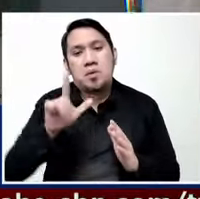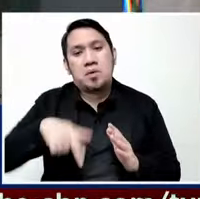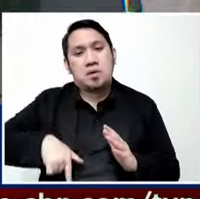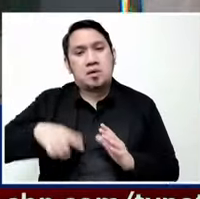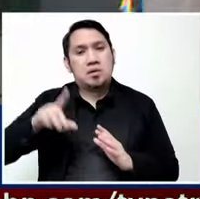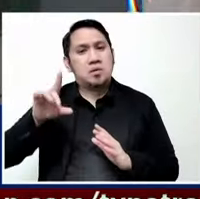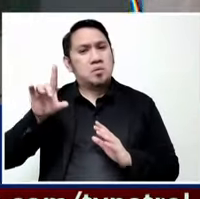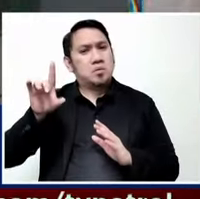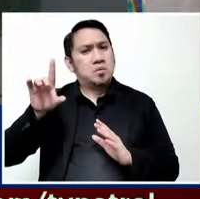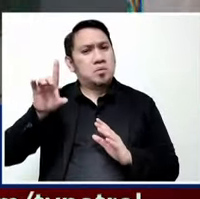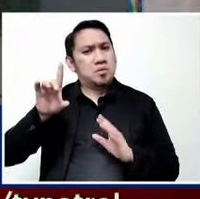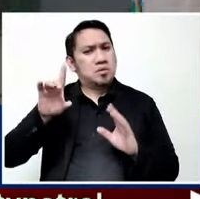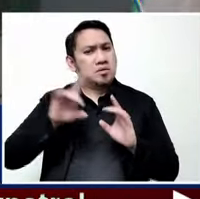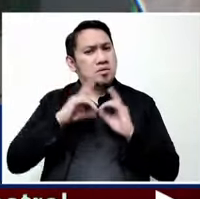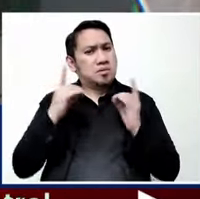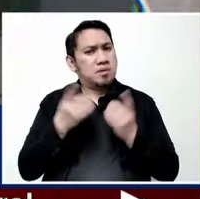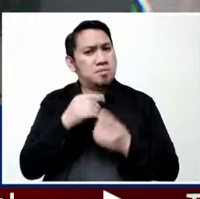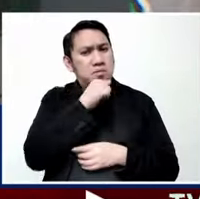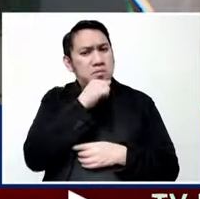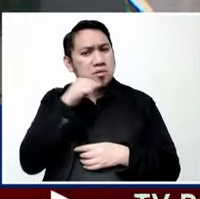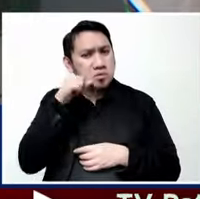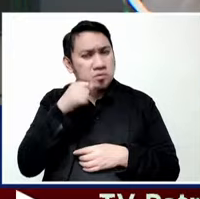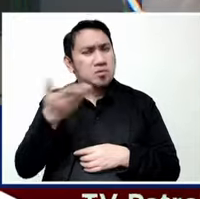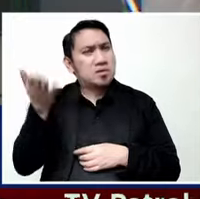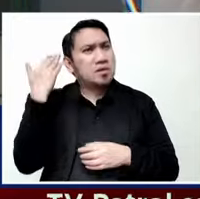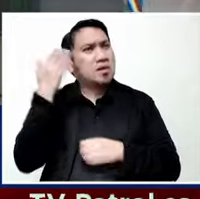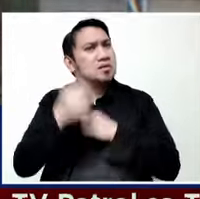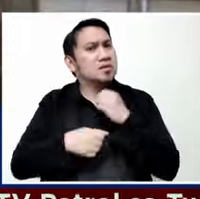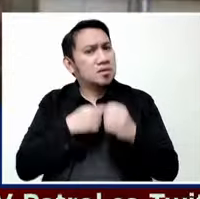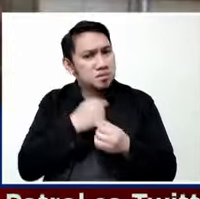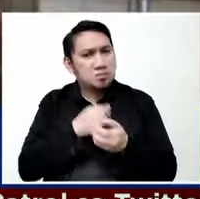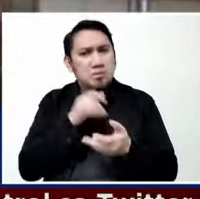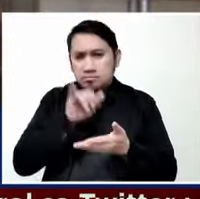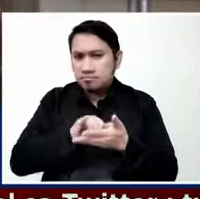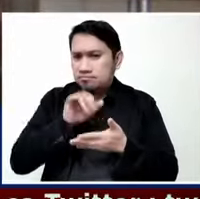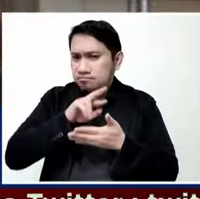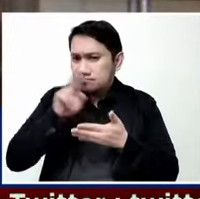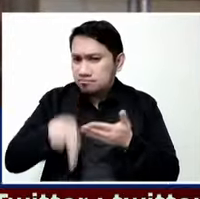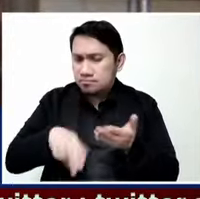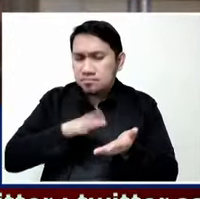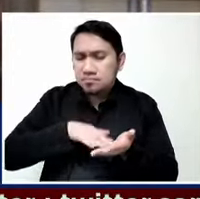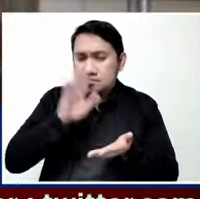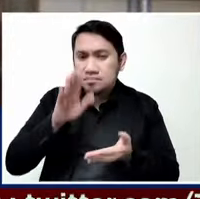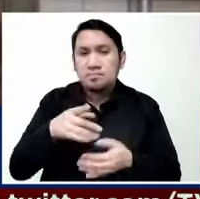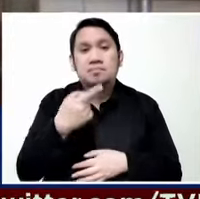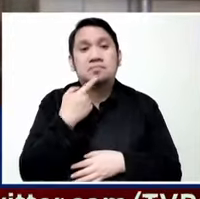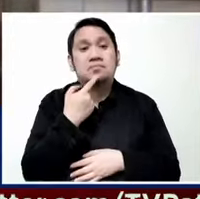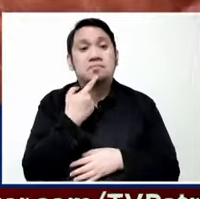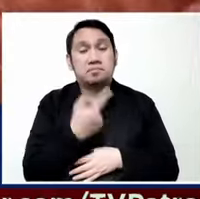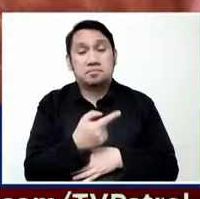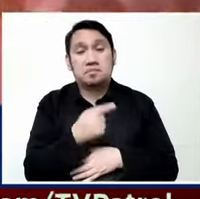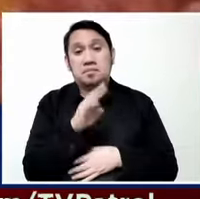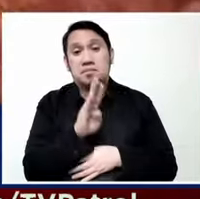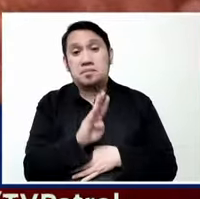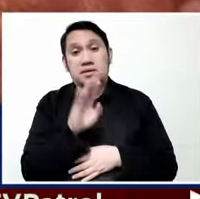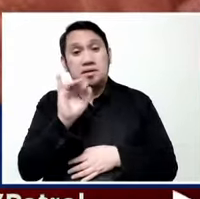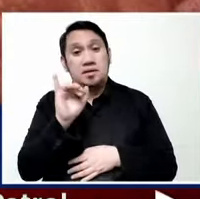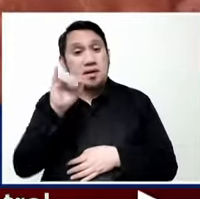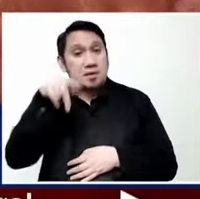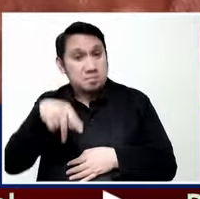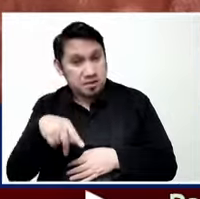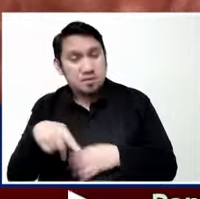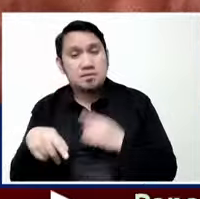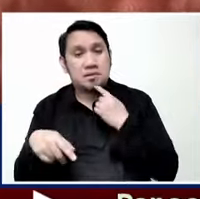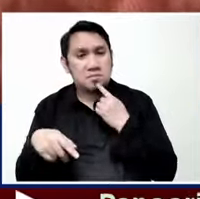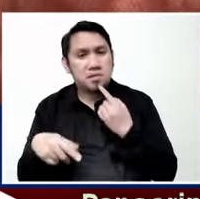mag-angkat noong isang taon na nagresulta sa pagtaas ng presyo nito. Ayon sa Bureau of Plant Industry, kinukonsidera na